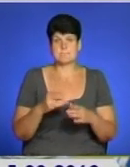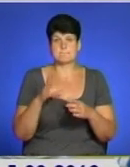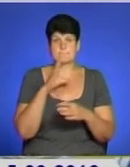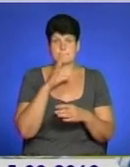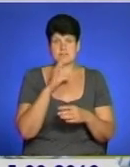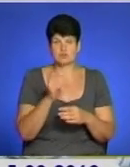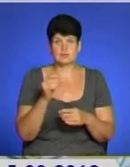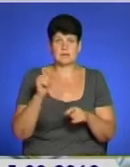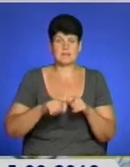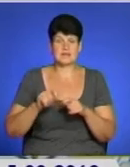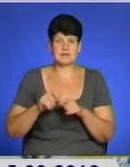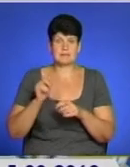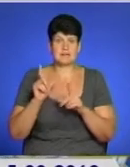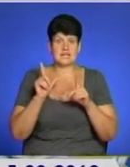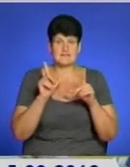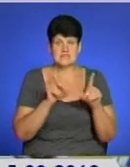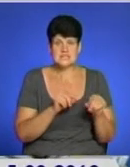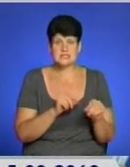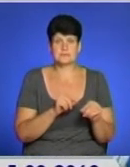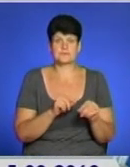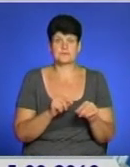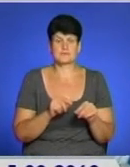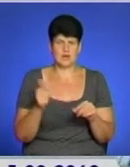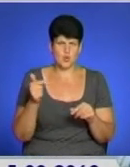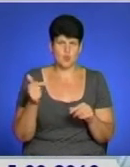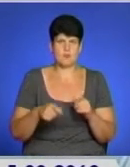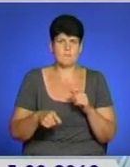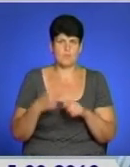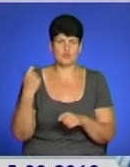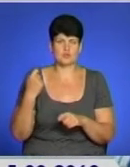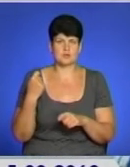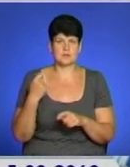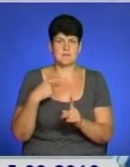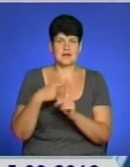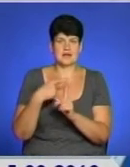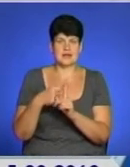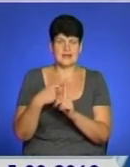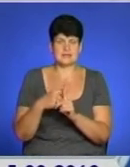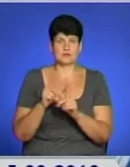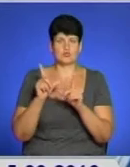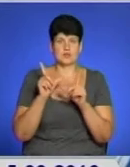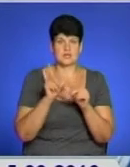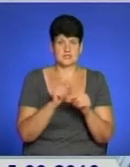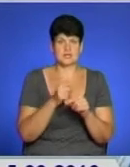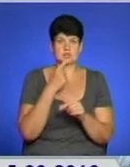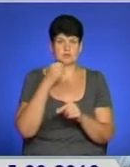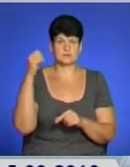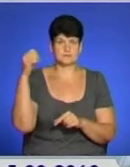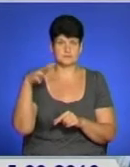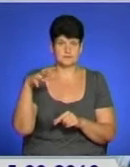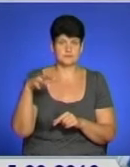за такі грубі порушення правил дорожнього руху, як приїзд перехрестя на заборонений сигнал світлофора